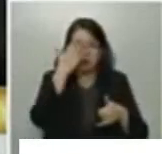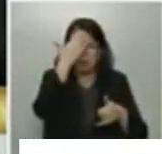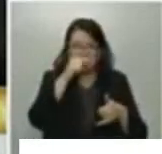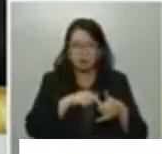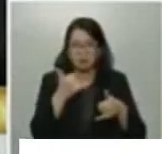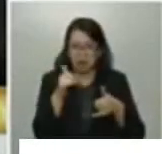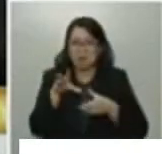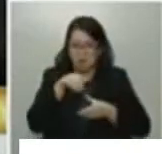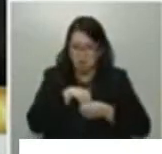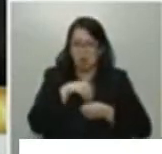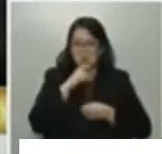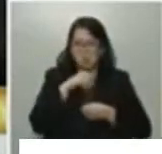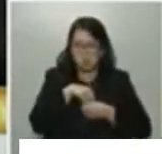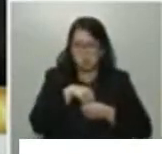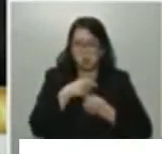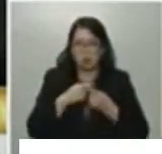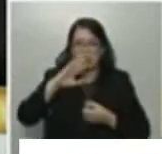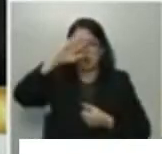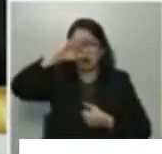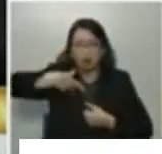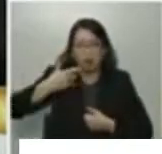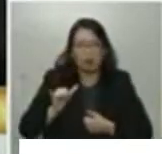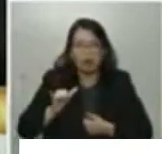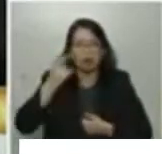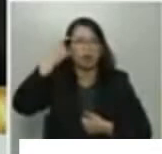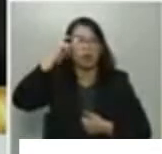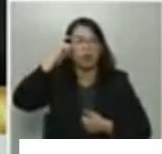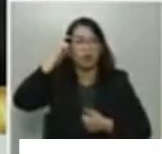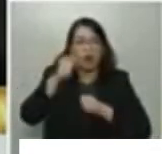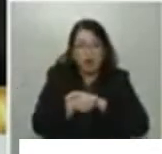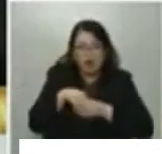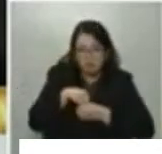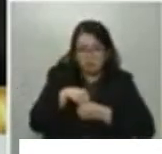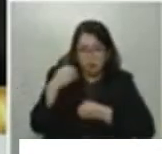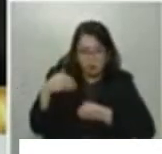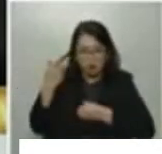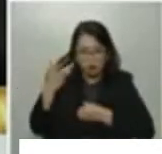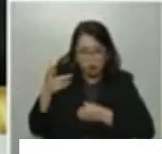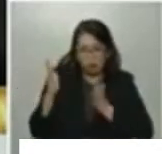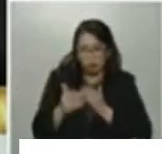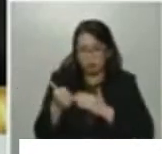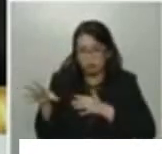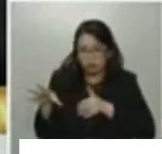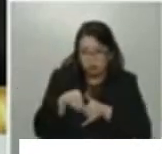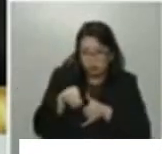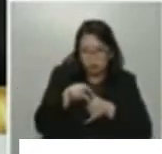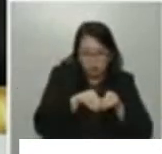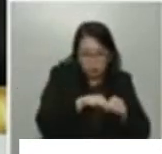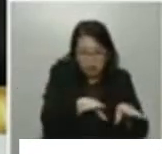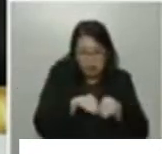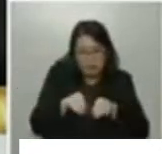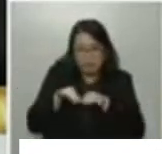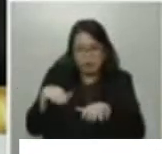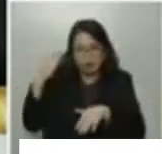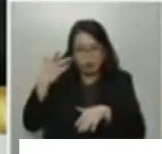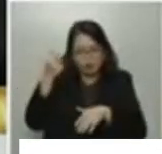ก็เป็นเรื่องที่เราหนักใจเพราะยังไม่ทราบเลยว่าเป็นหรือไม่เป็นโรคยังตรวจไม่พบยังไม่มีอาการ